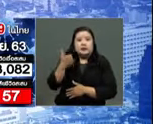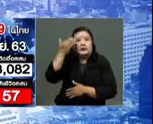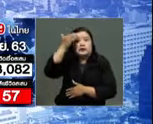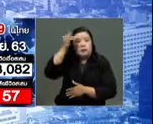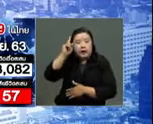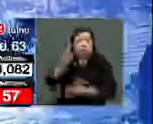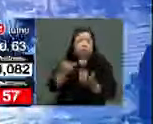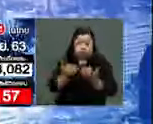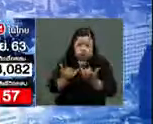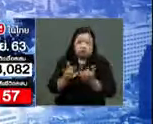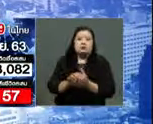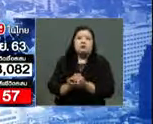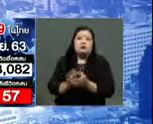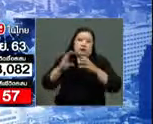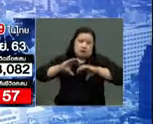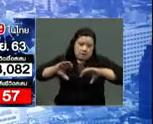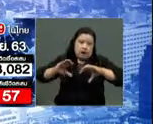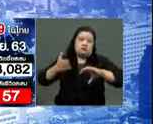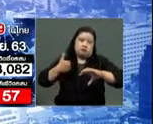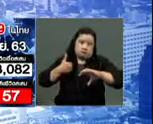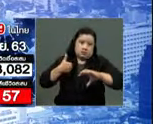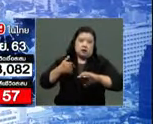สัปดาห์นะครับซึ่งอันนี้ก็ต้องรอในช่วงเข้าสู่มาตรการผ่อนปรนระยะที่3